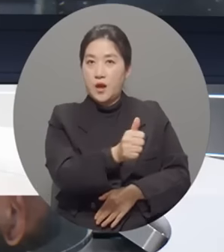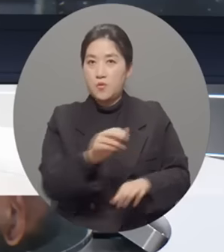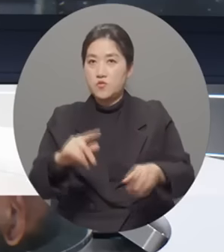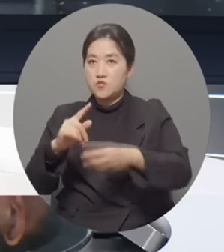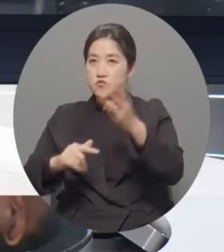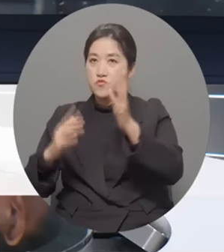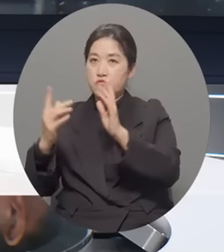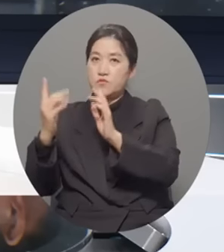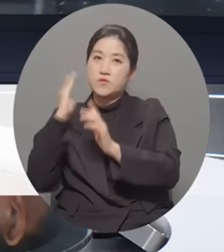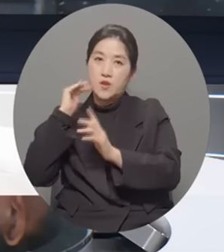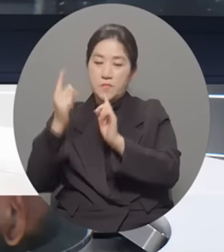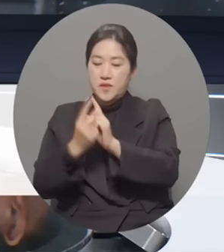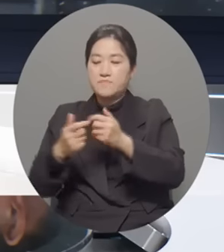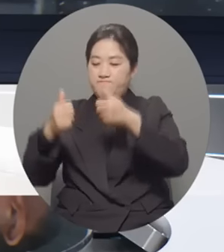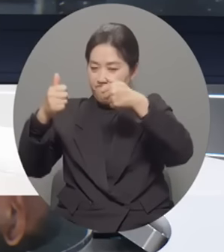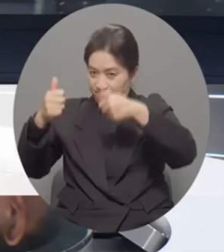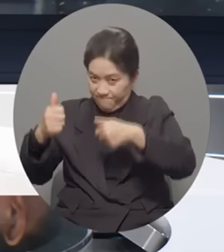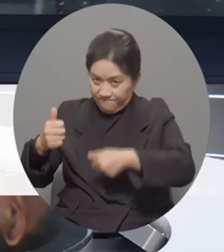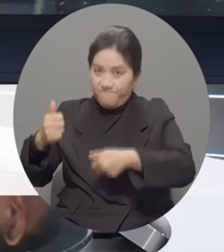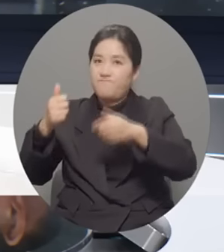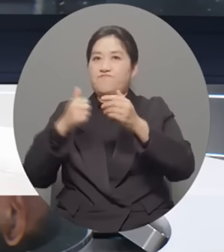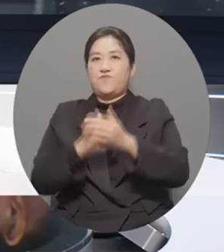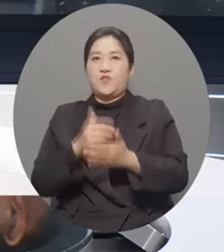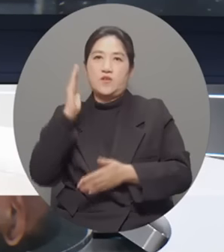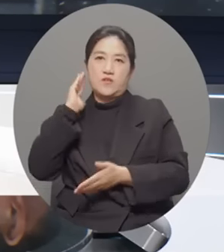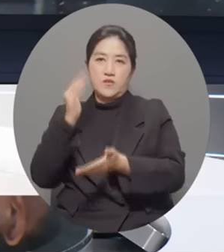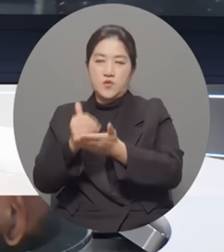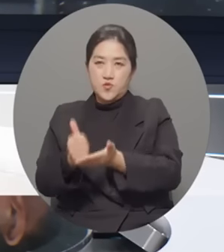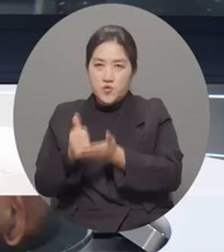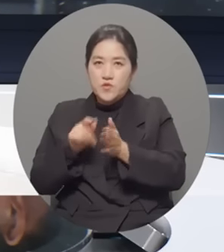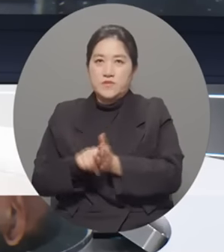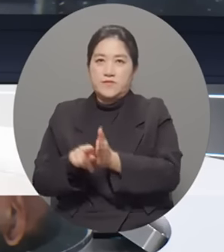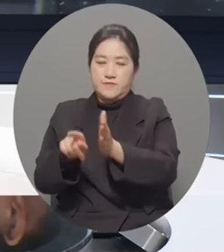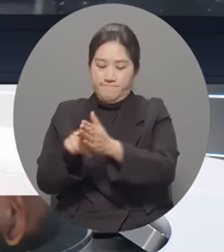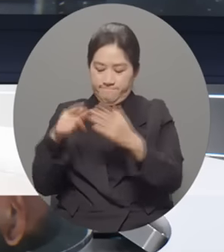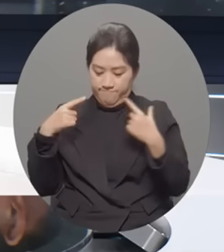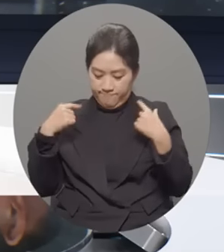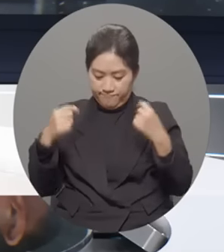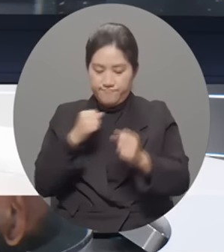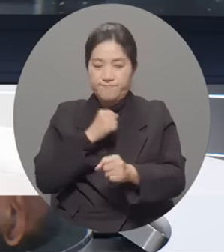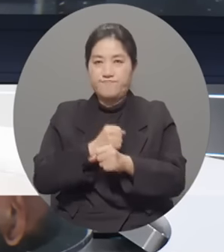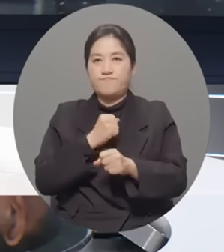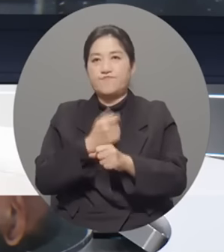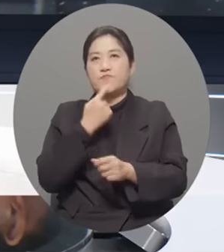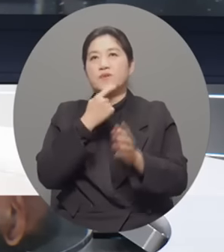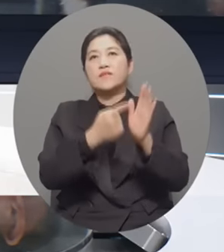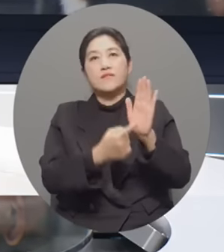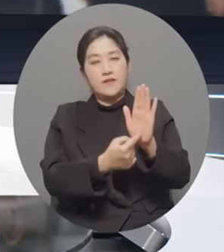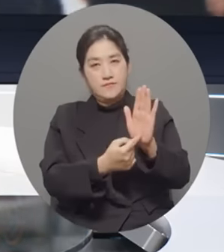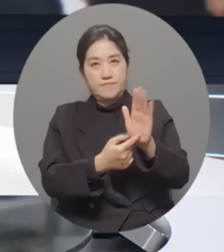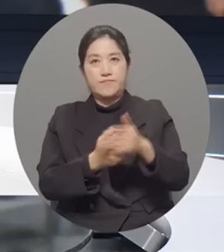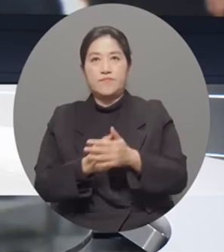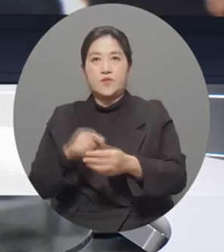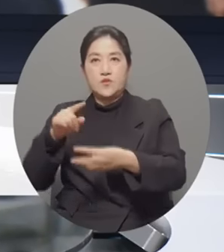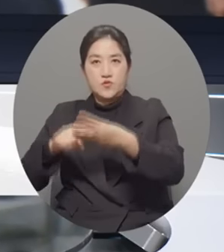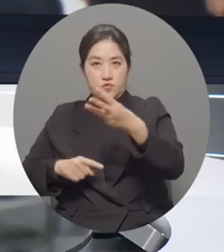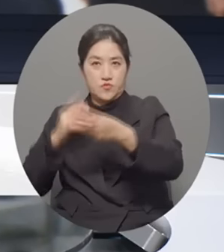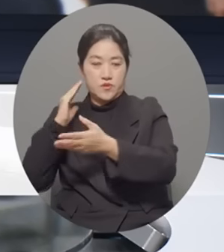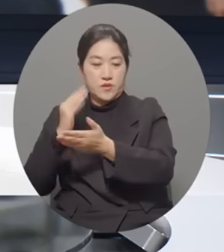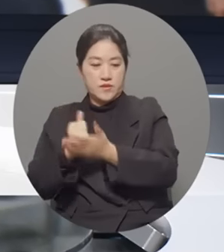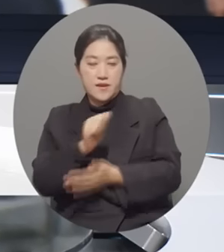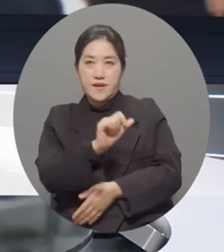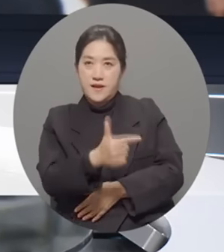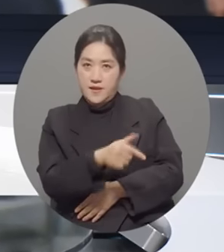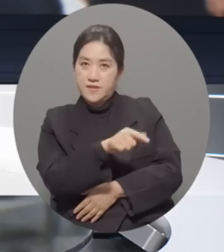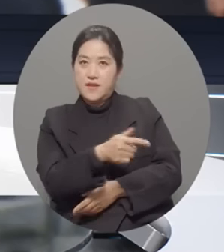만나서는 깍듯이 인사했고 대통령에 대한 존중과 신뢰는 변함이 없다고 말했습니다. 윤 대통령은 한